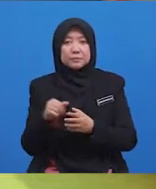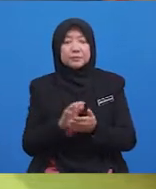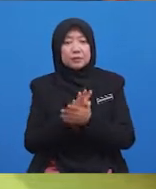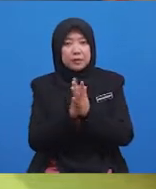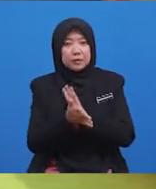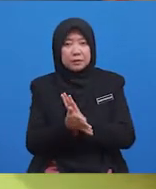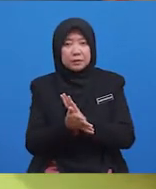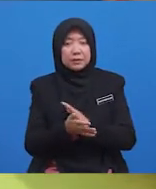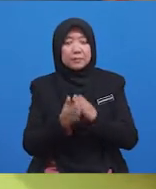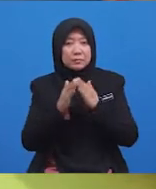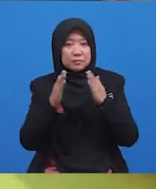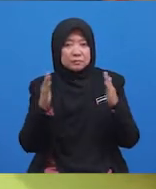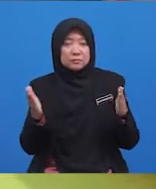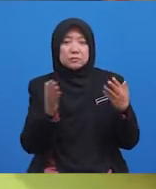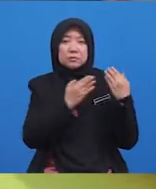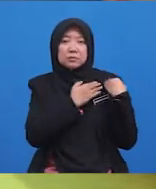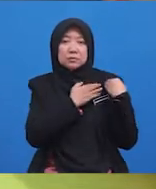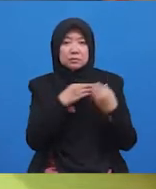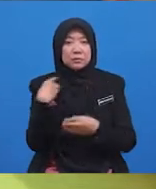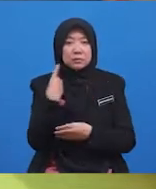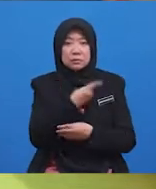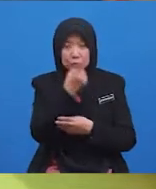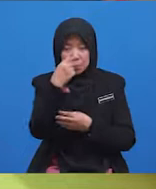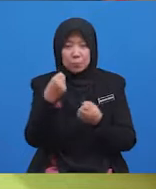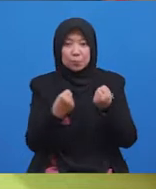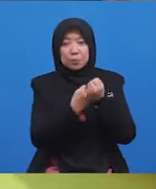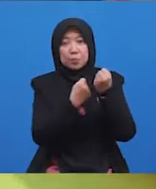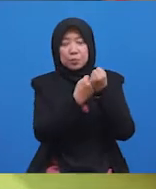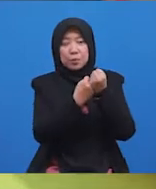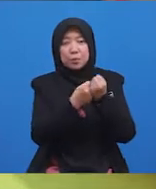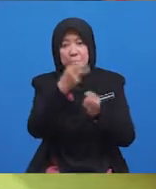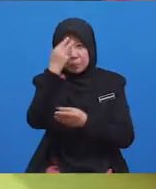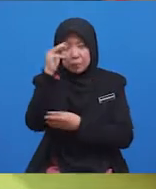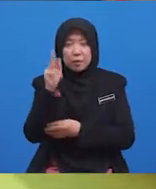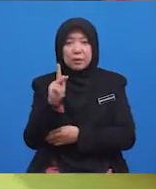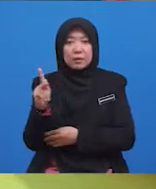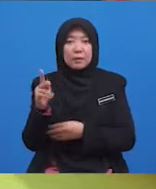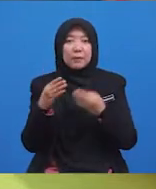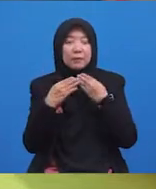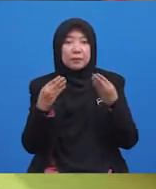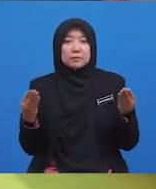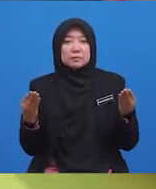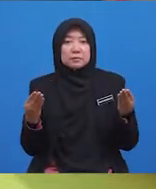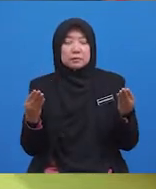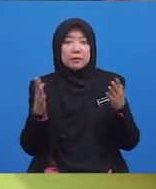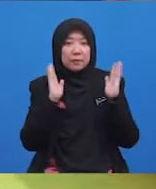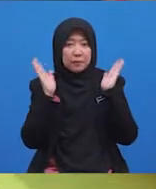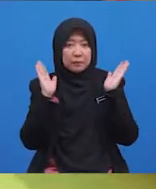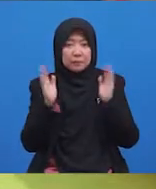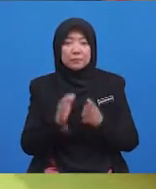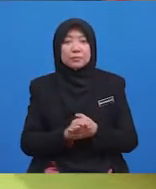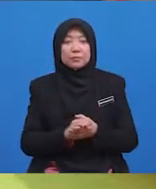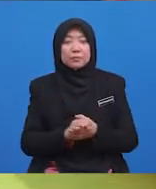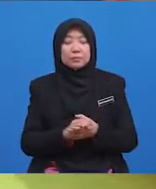demikian, besarlah tanggungjawab kita untuk mendokong dan memuliakan bahasa ibunda ini agar